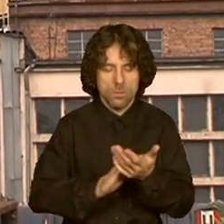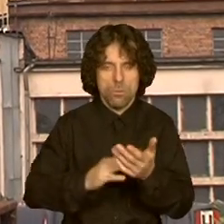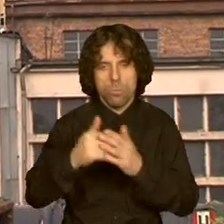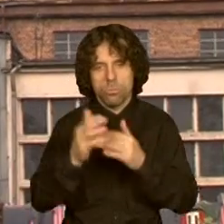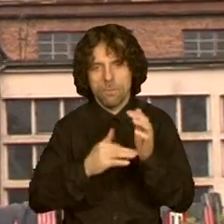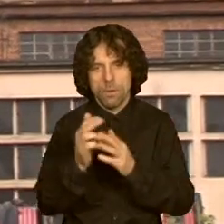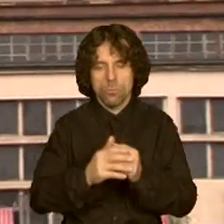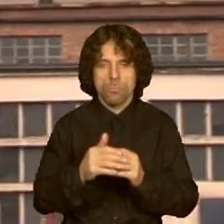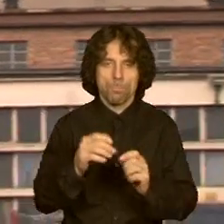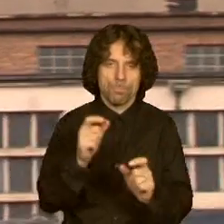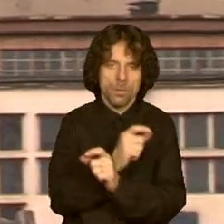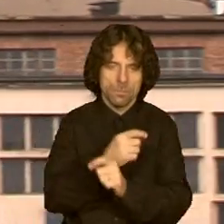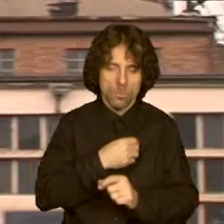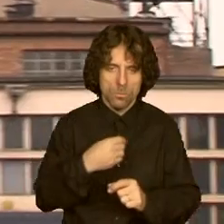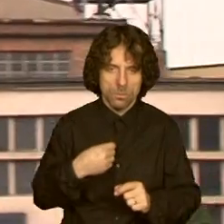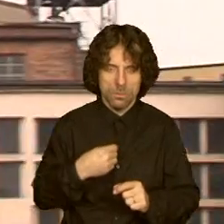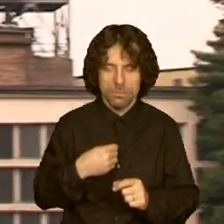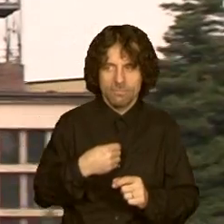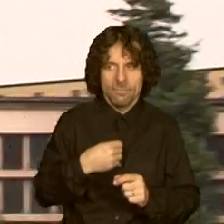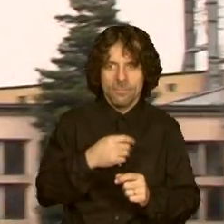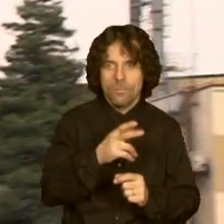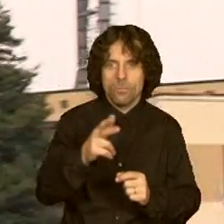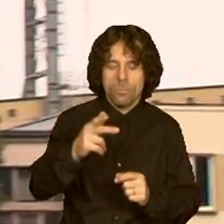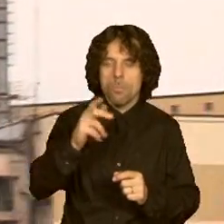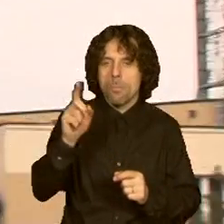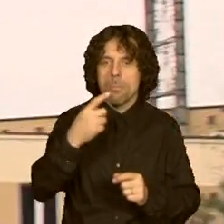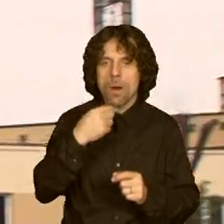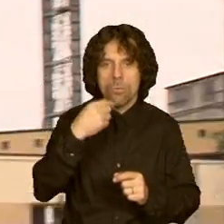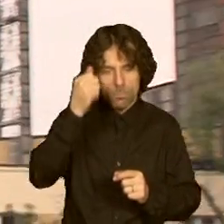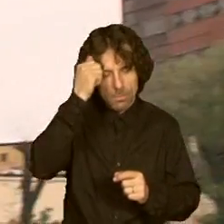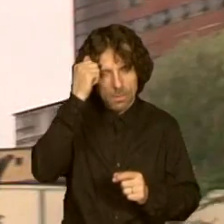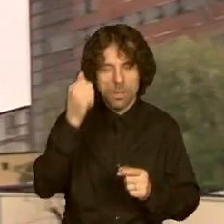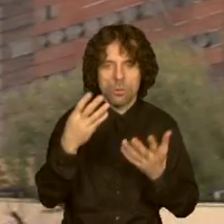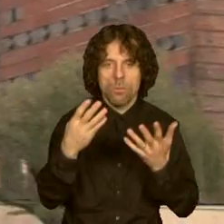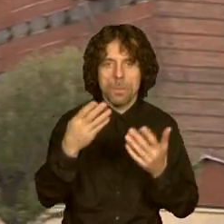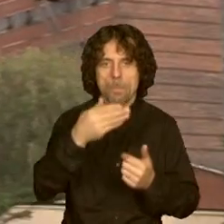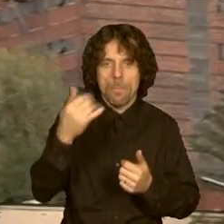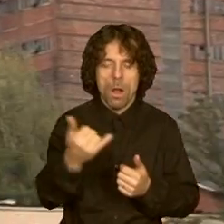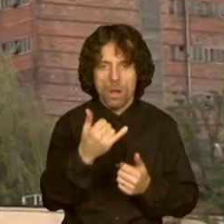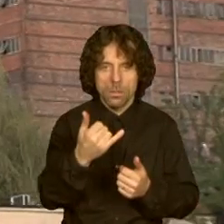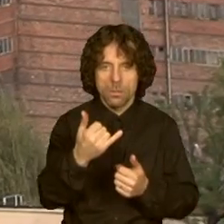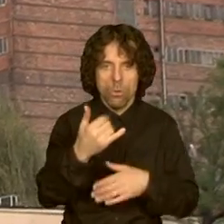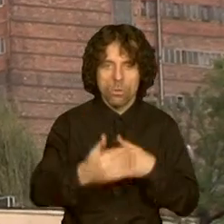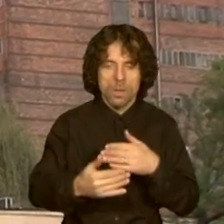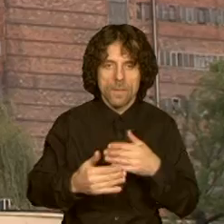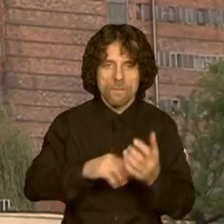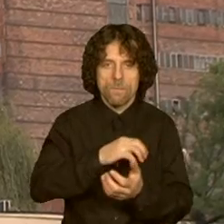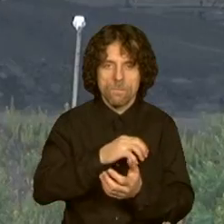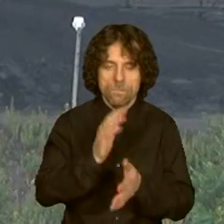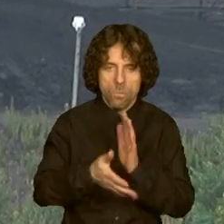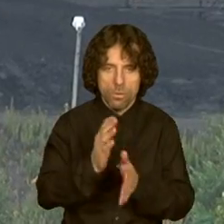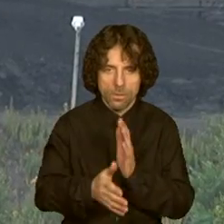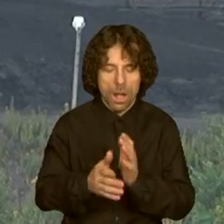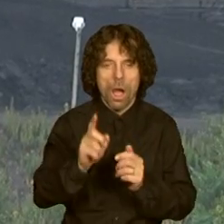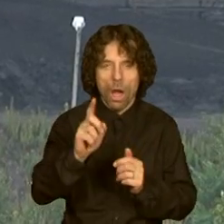i odbudowywano kraj. Mało kto pamięta, że 9 maja skończyła się w Europie II wojna światowa, a